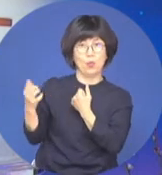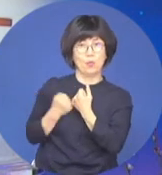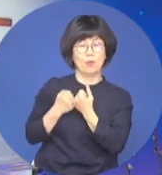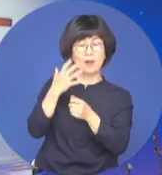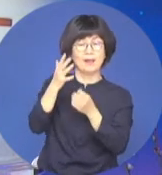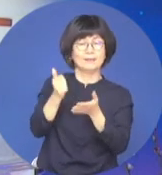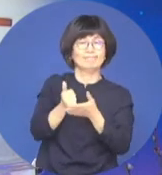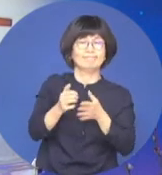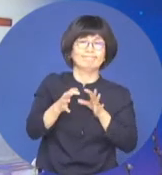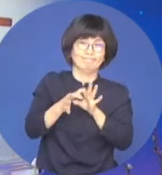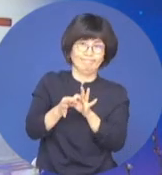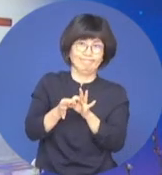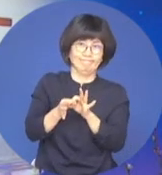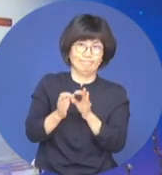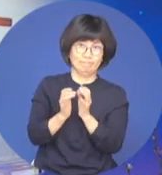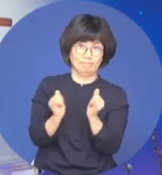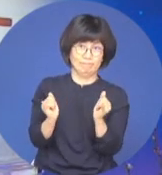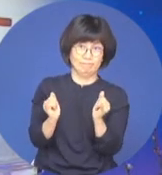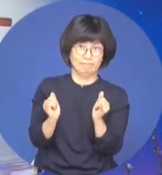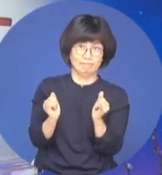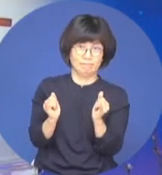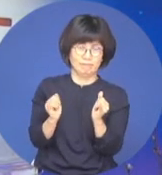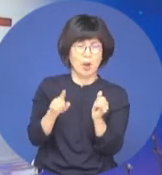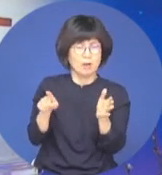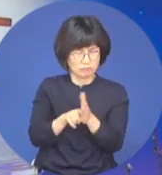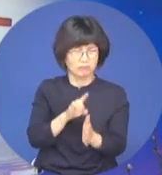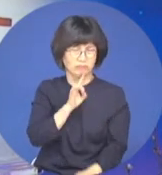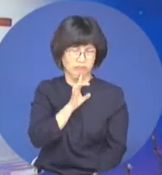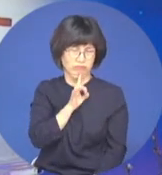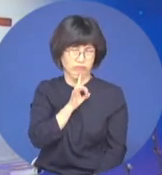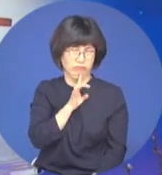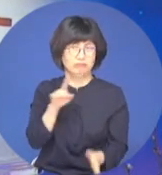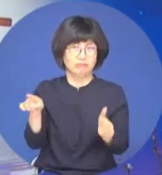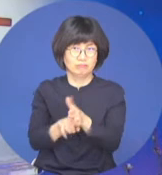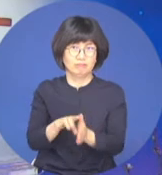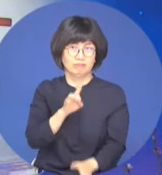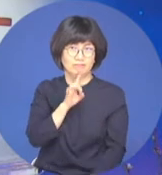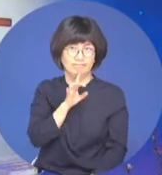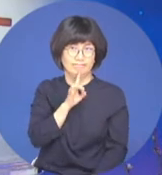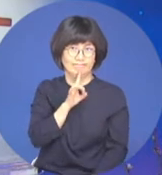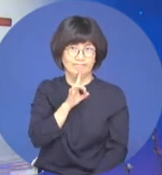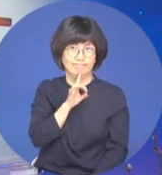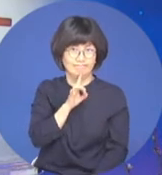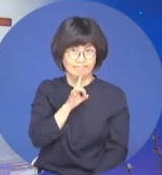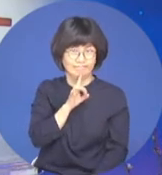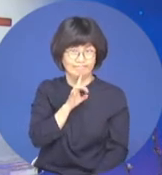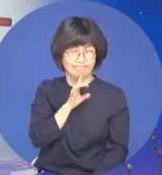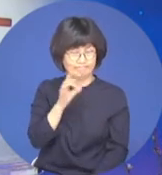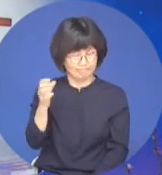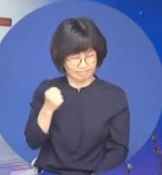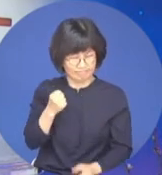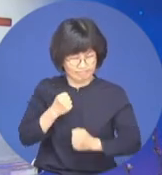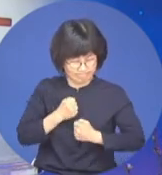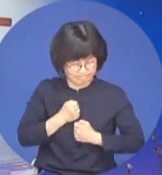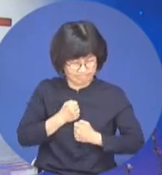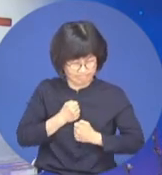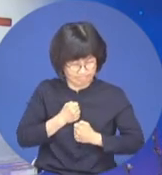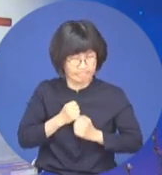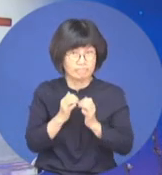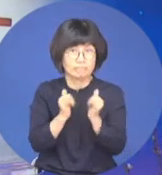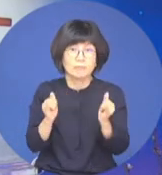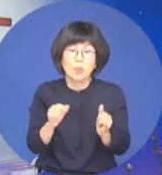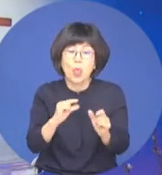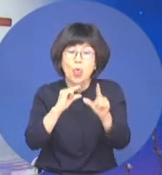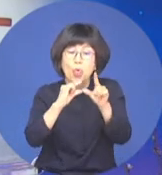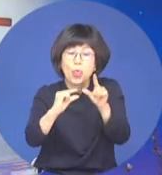사람으로서 사는 길은 믿음으로 사는 길밖에 없다는 그 믿음을 지키며 살아가는 사람들이